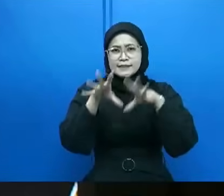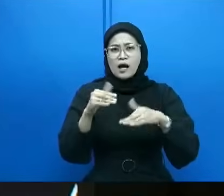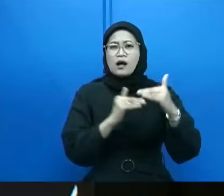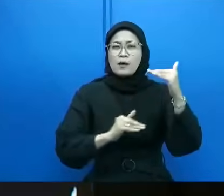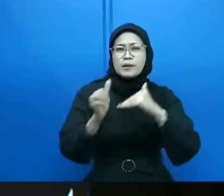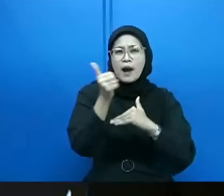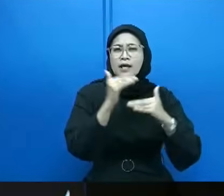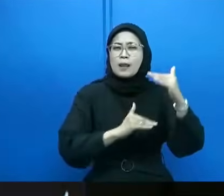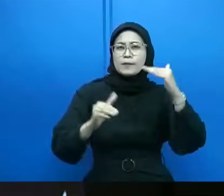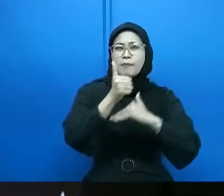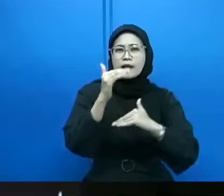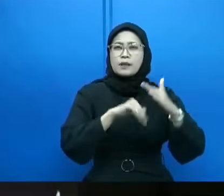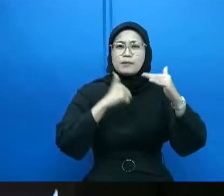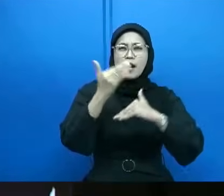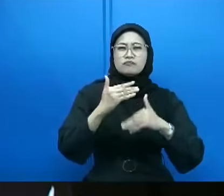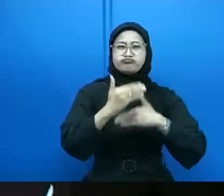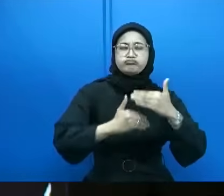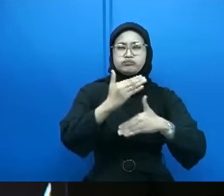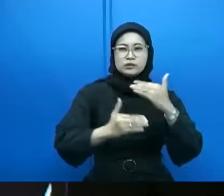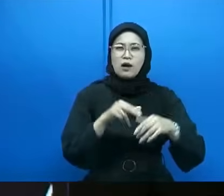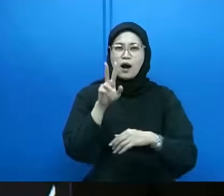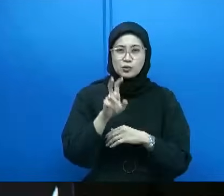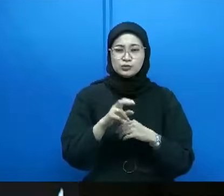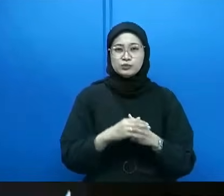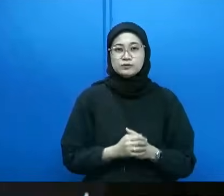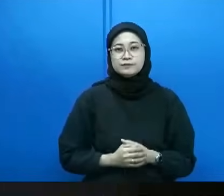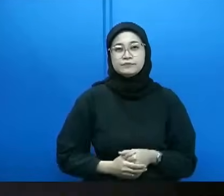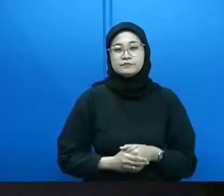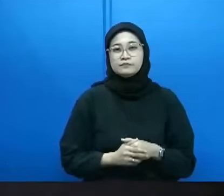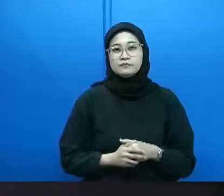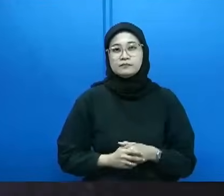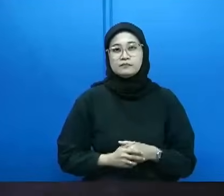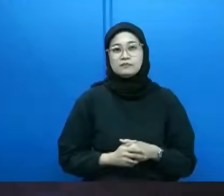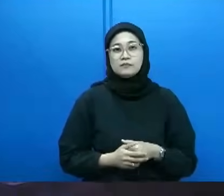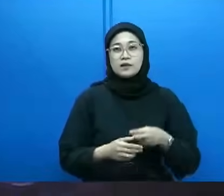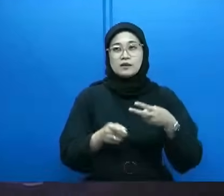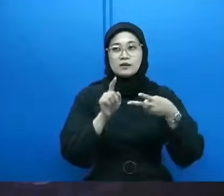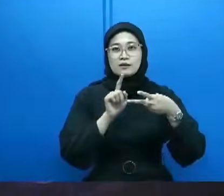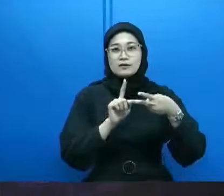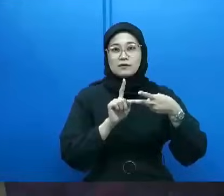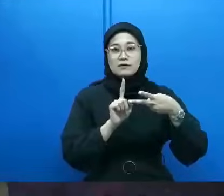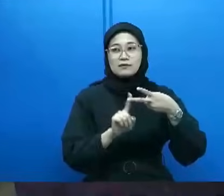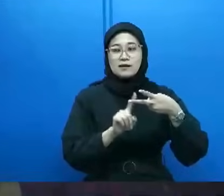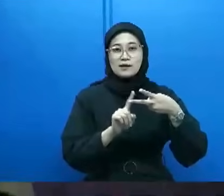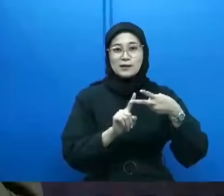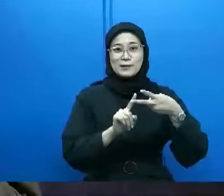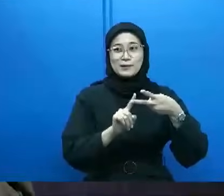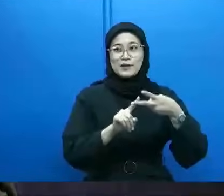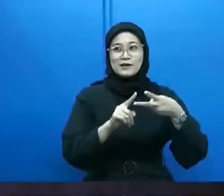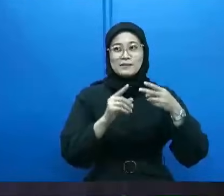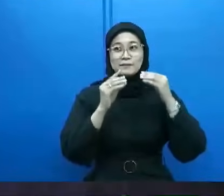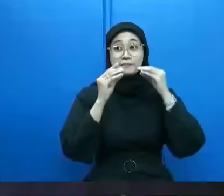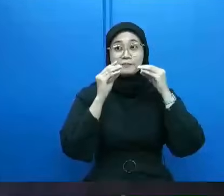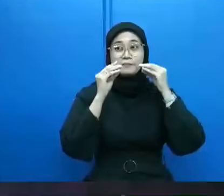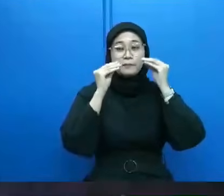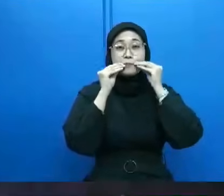kedua sunnah Rasulullah sallallahu alaihi wasallam. Karena saat beliau hijrah ke Yathrib yang menjadi Al-Madinah Al-Munawwarah, yang